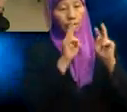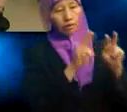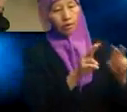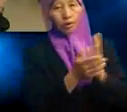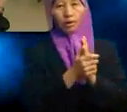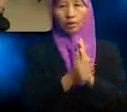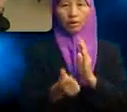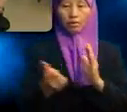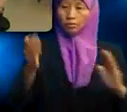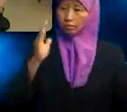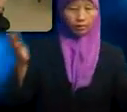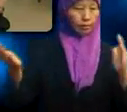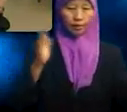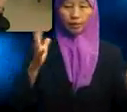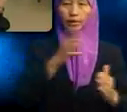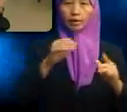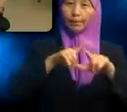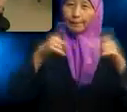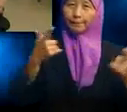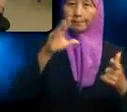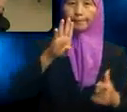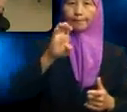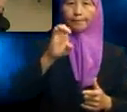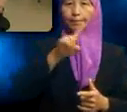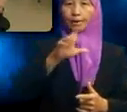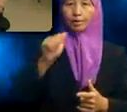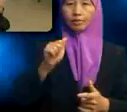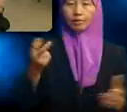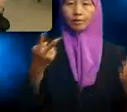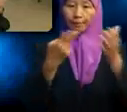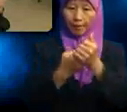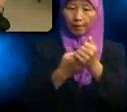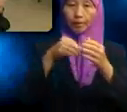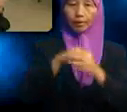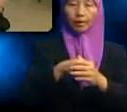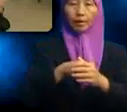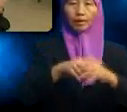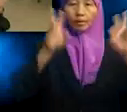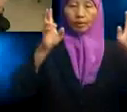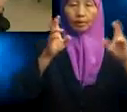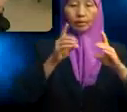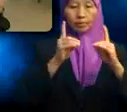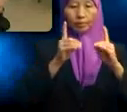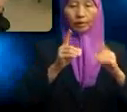kemahiran membandingkan dan membezakan disepadukan dalam pengajaran pendidikan Islam.